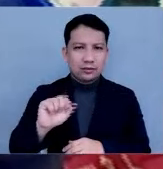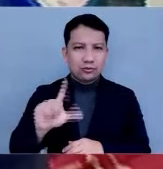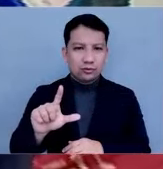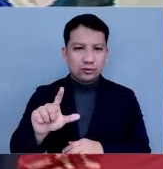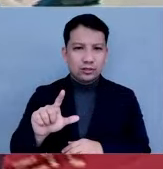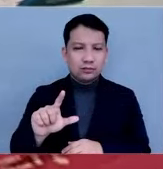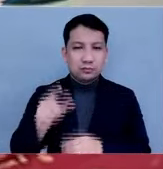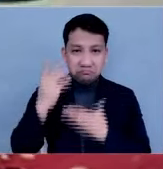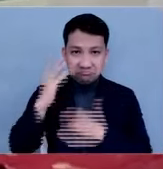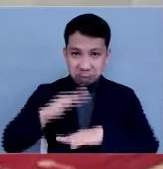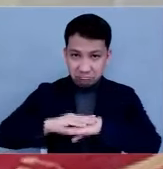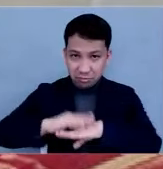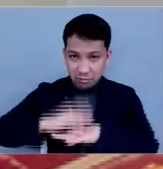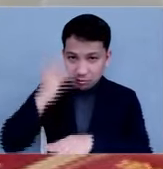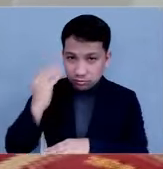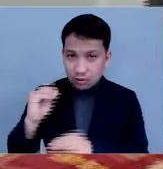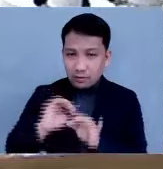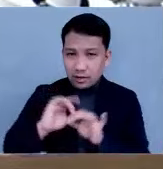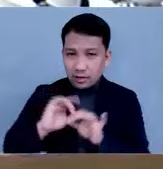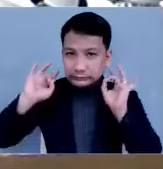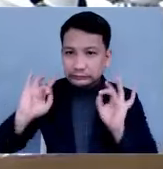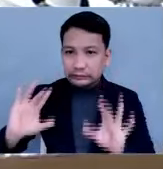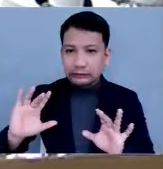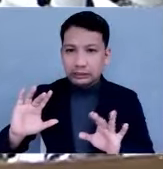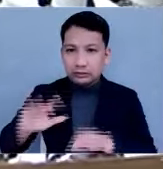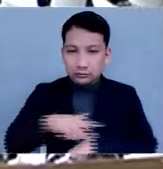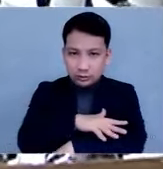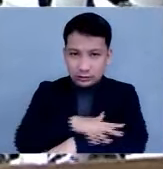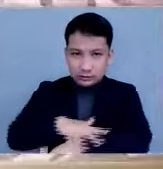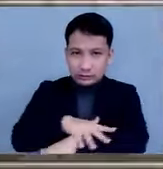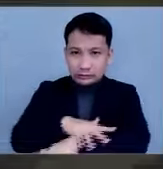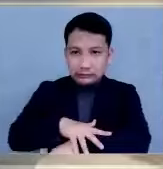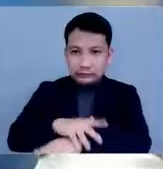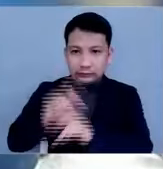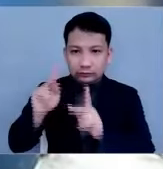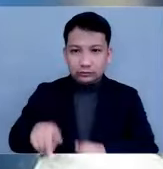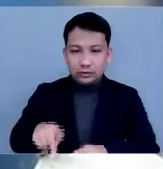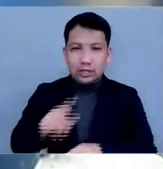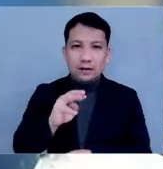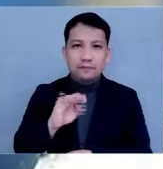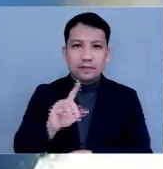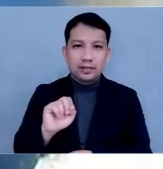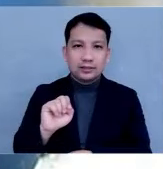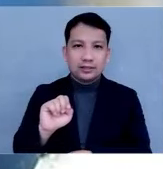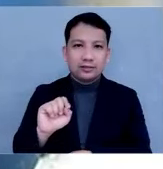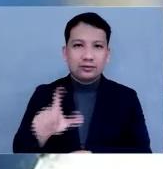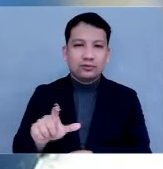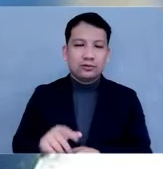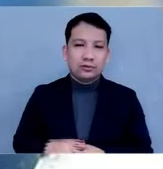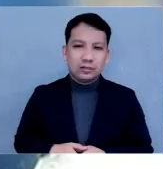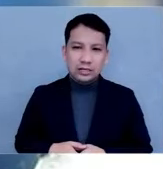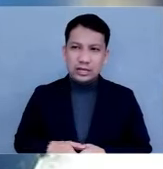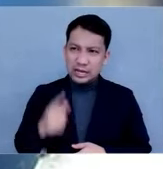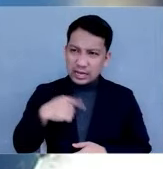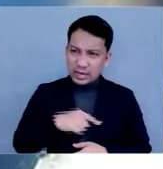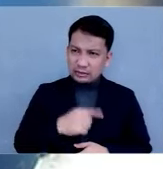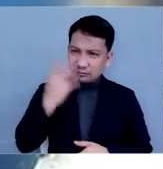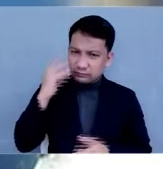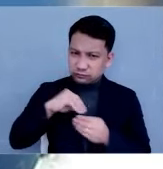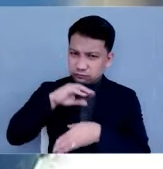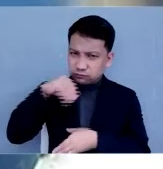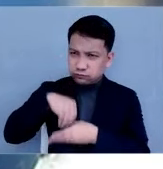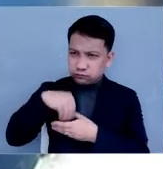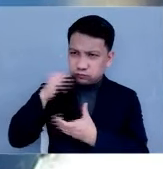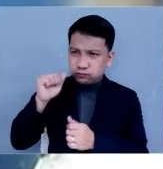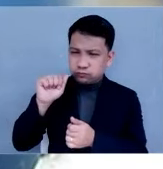Babala ng mga otoridad, delikado sa balat ng tao ang methanol. Methanol is a very toxic and hazardous